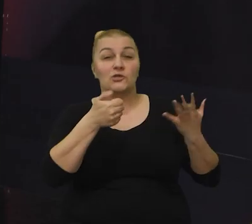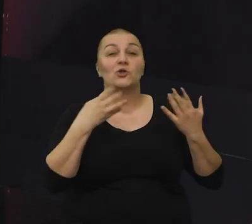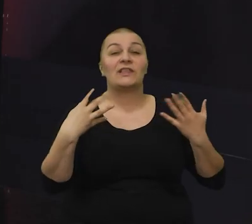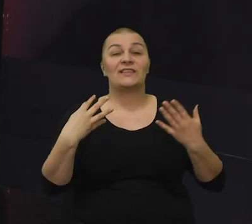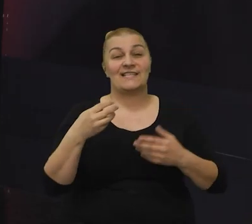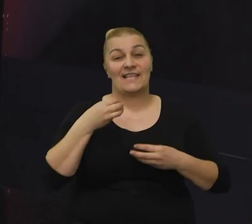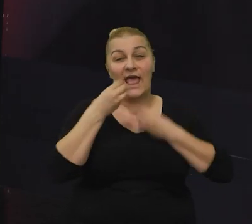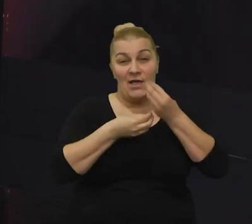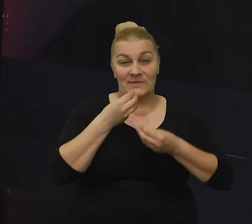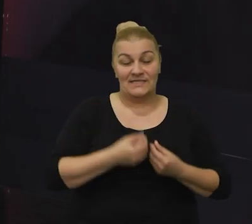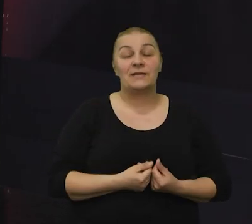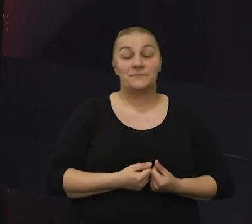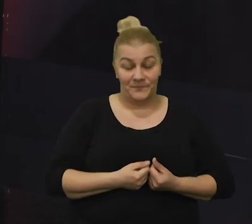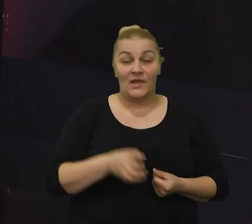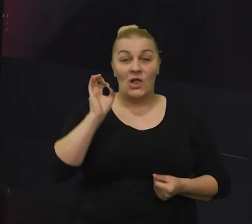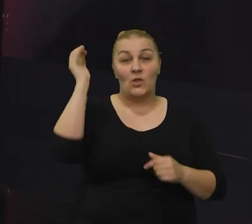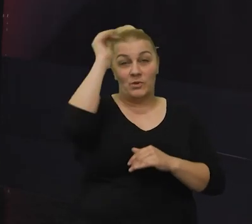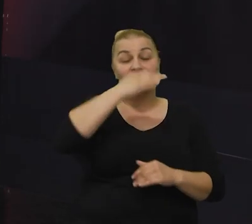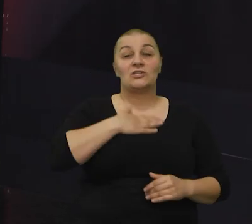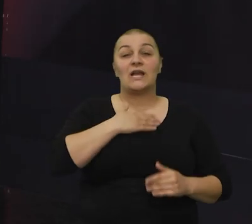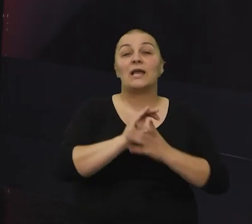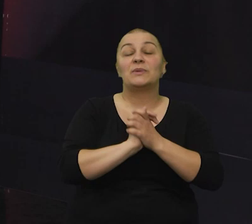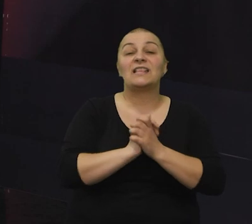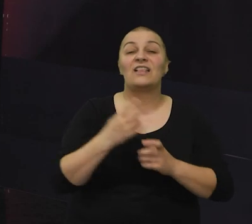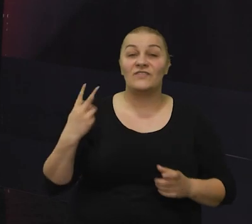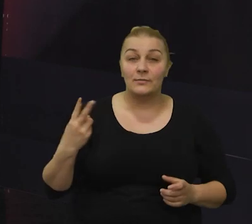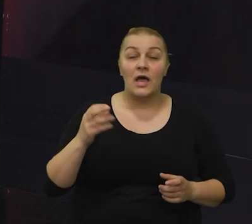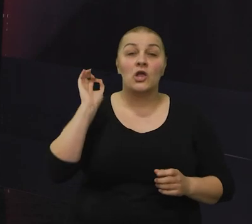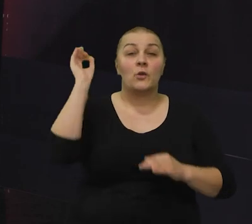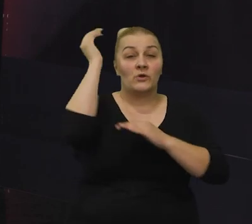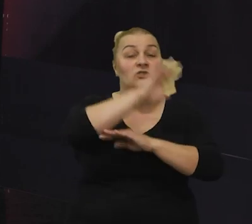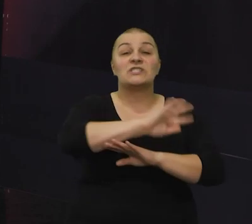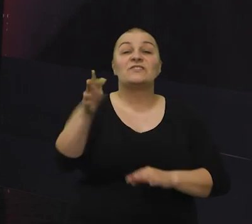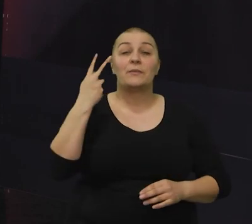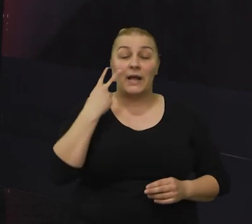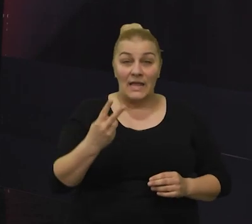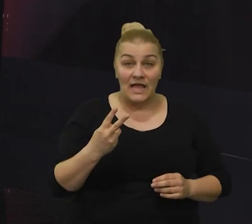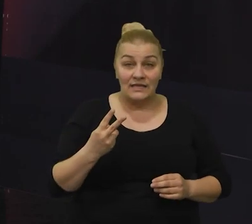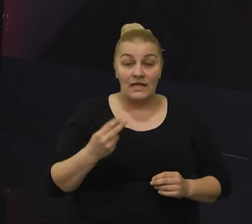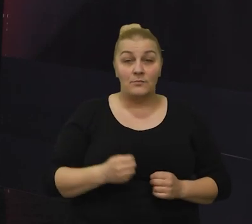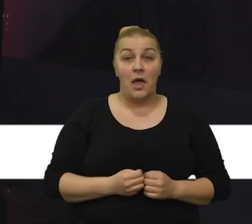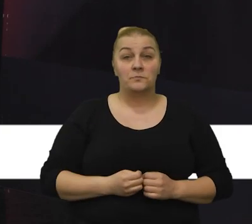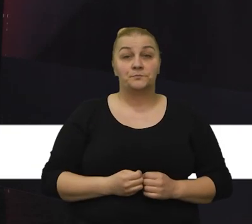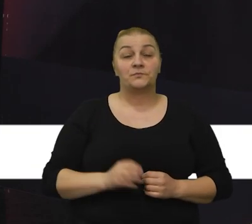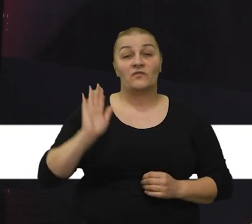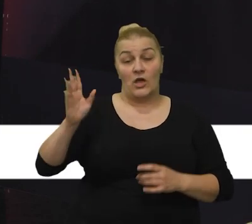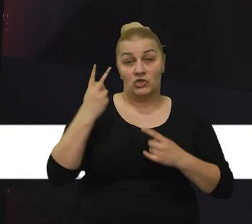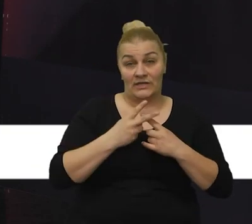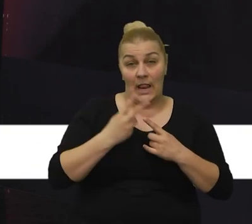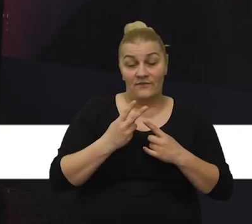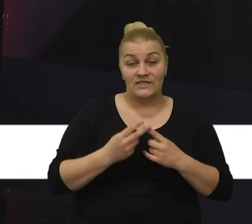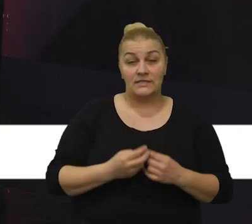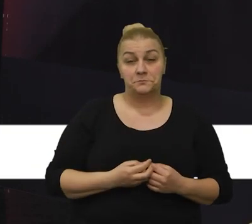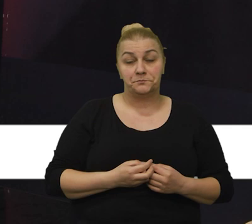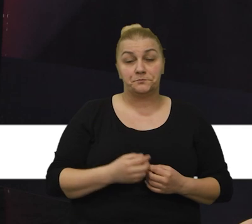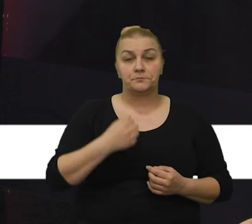190. Dobrovečer, dragi prijatelj Vrba, dobro večer svim gledateljima vaše